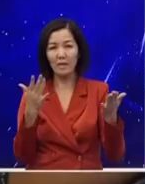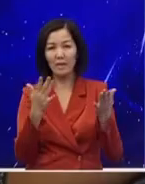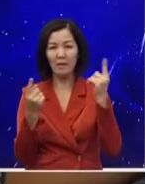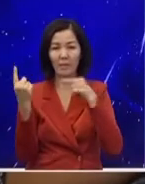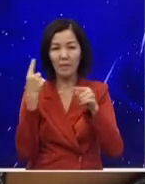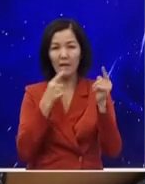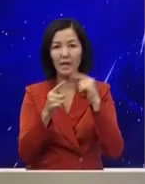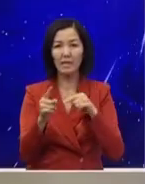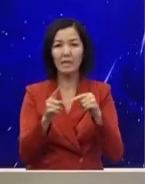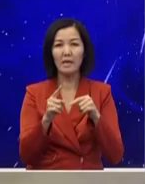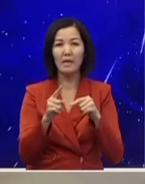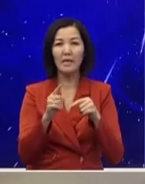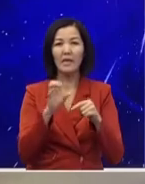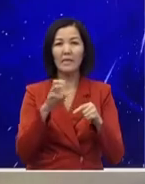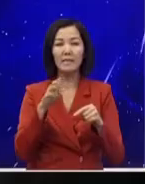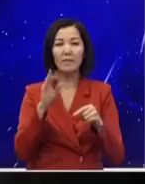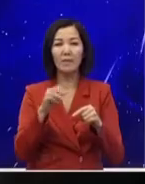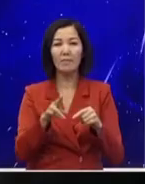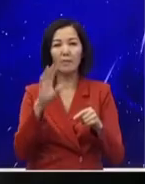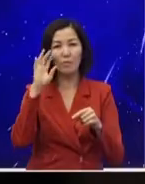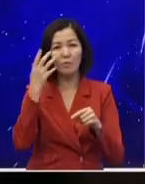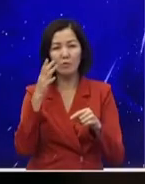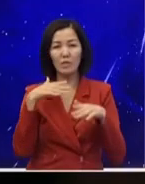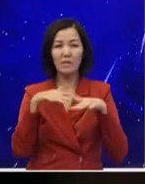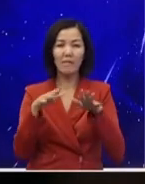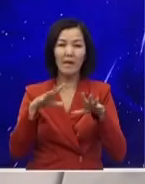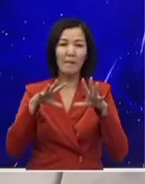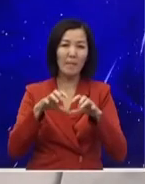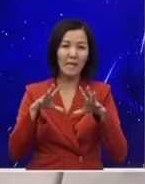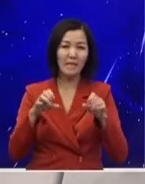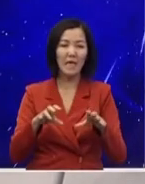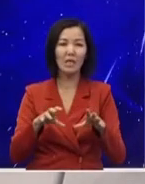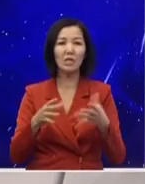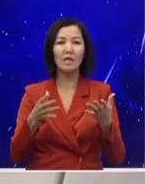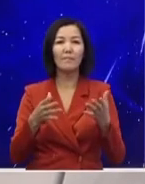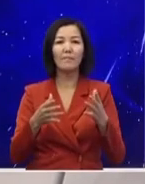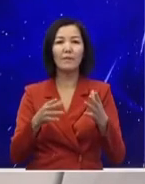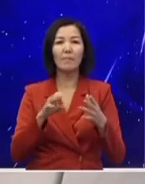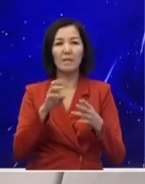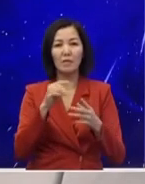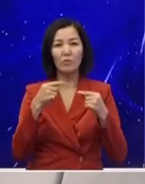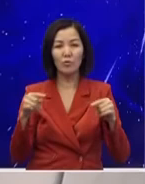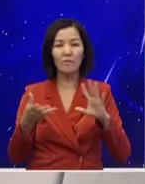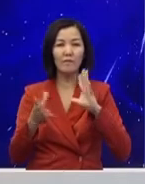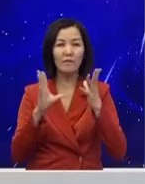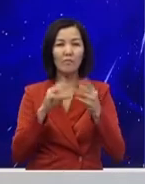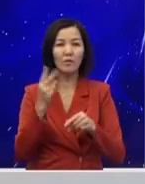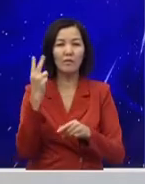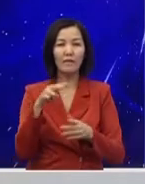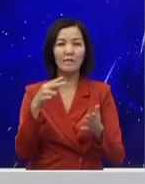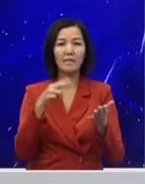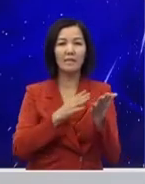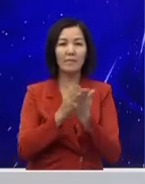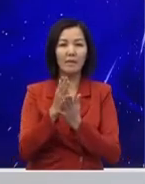копирайтер, специалист по SMM, коуч, психолог, швея, массажист, няня по методике Монте-Сори и другим. Всего около